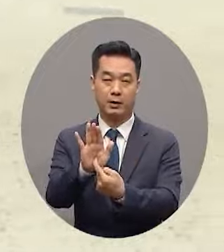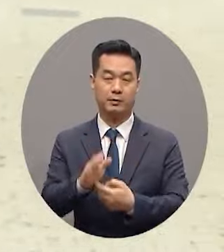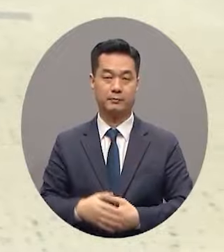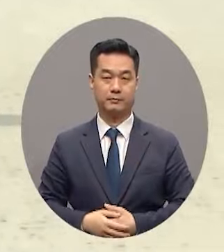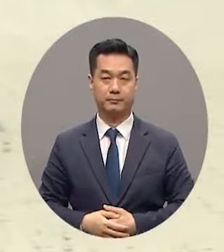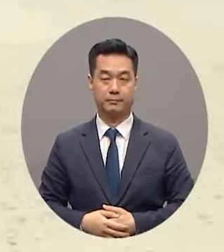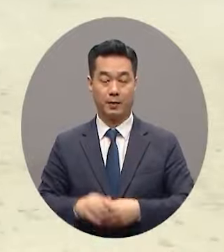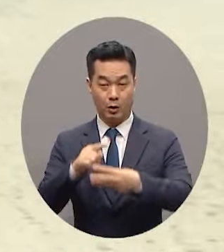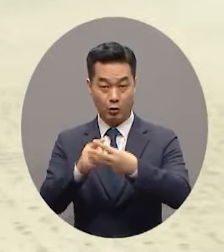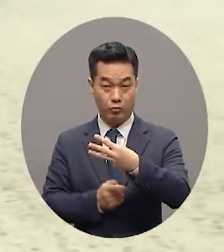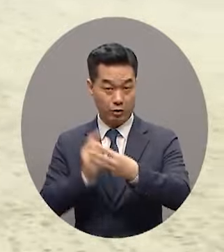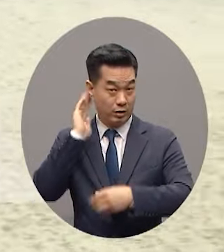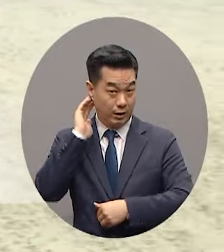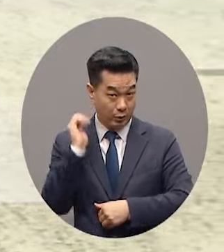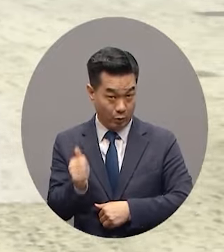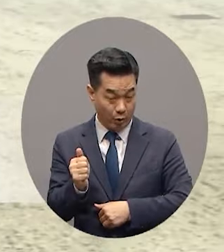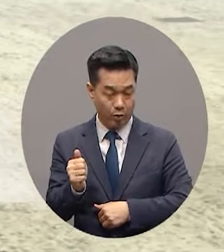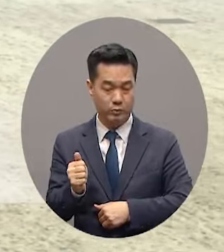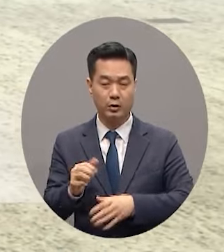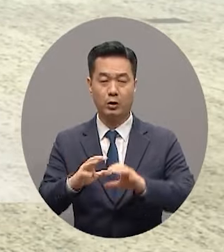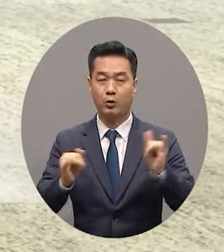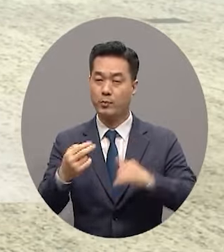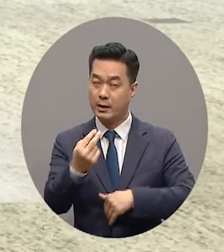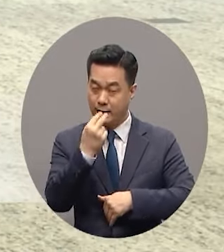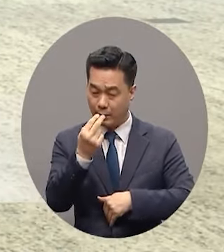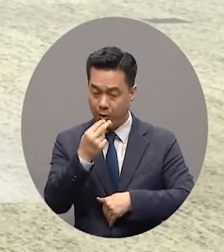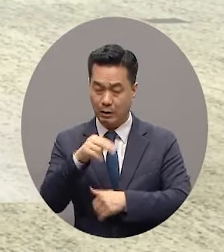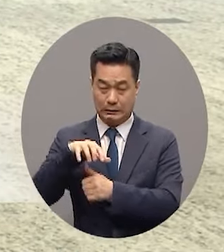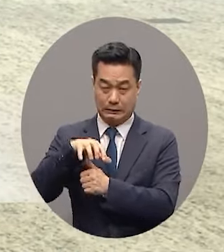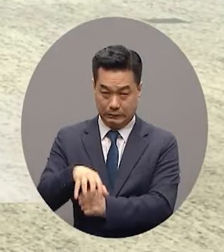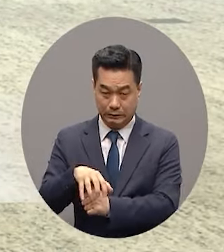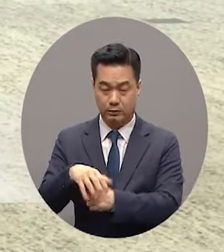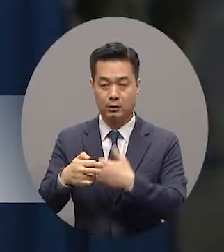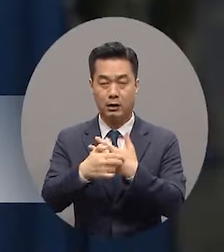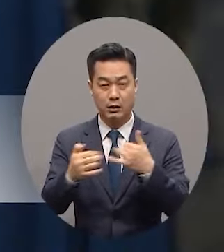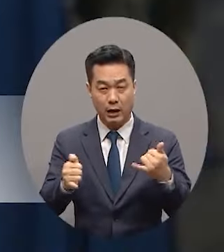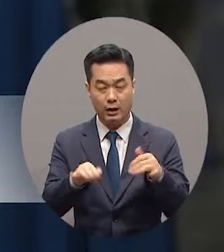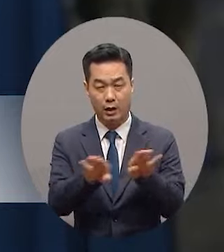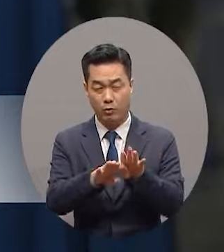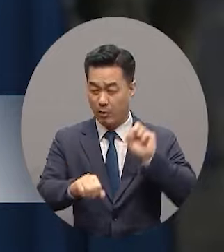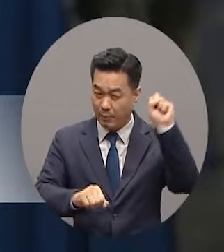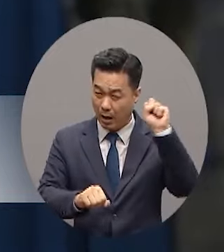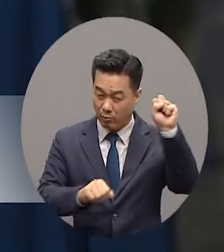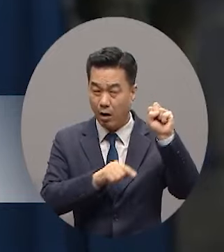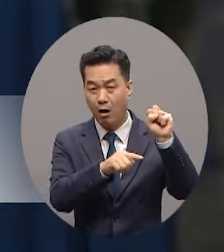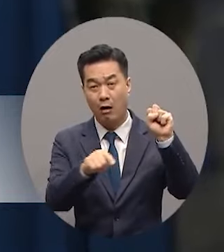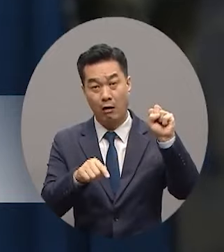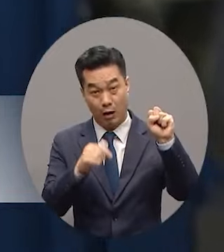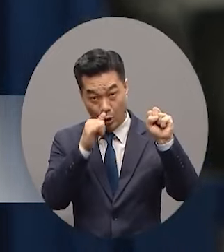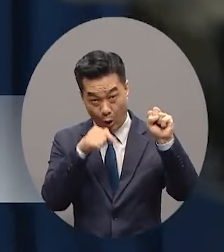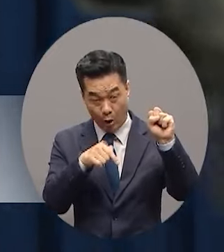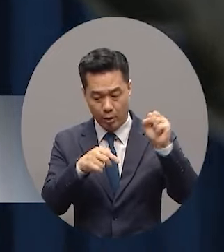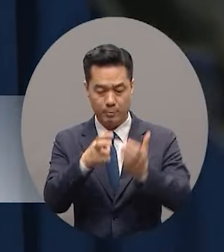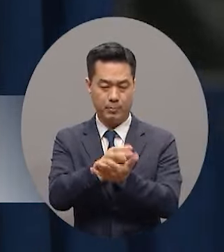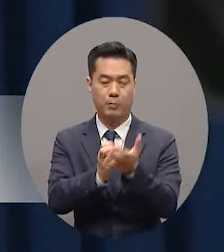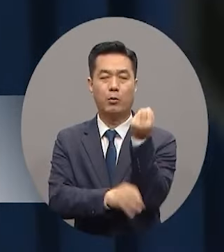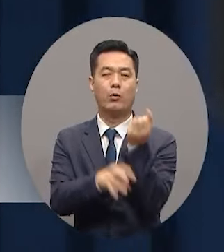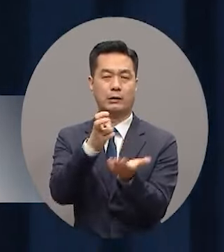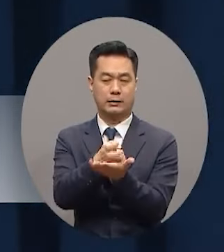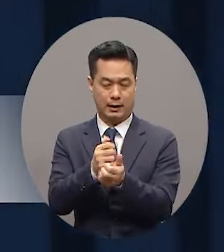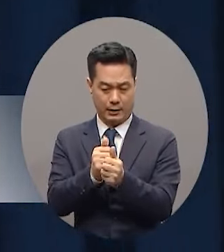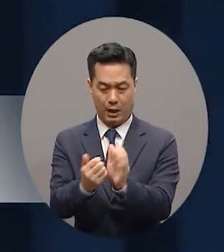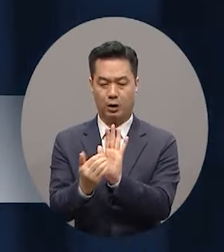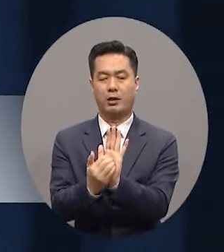저는 윤 대통령은 이어 국민 생명을 인질로 의사들이 불법 행동을 버린다면 법과 원칙에 따라